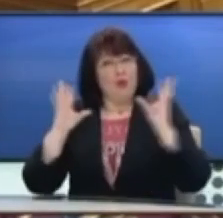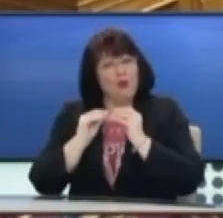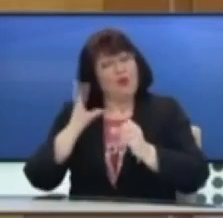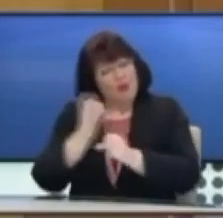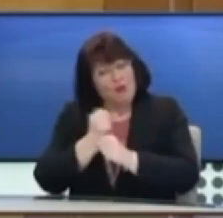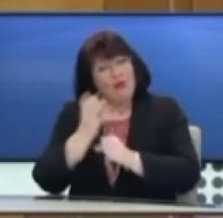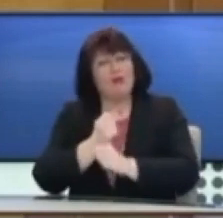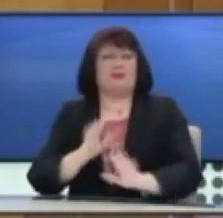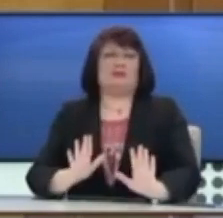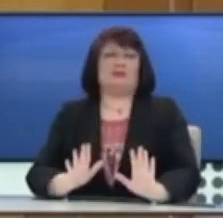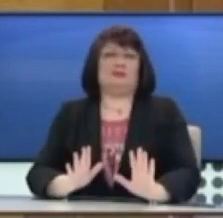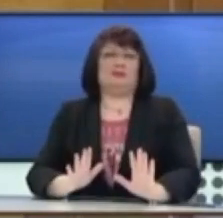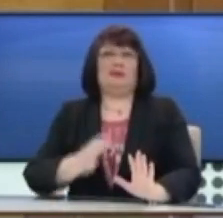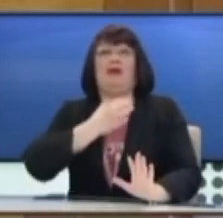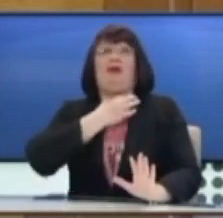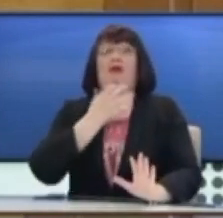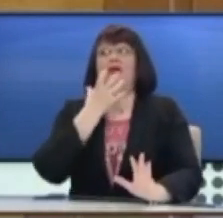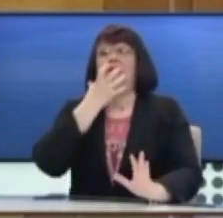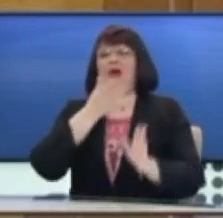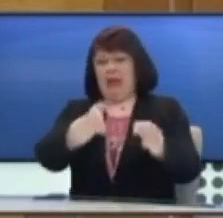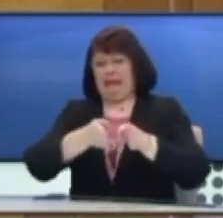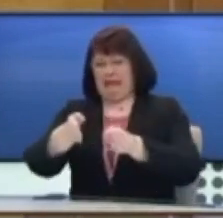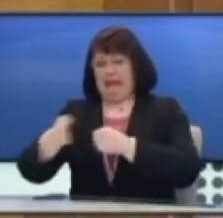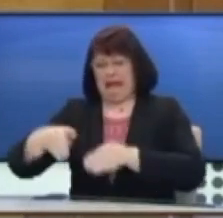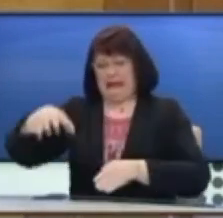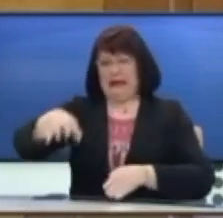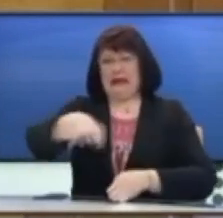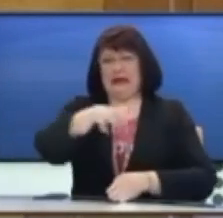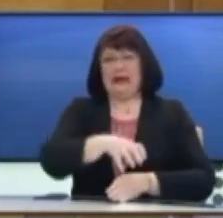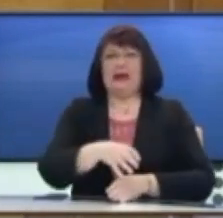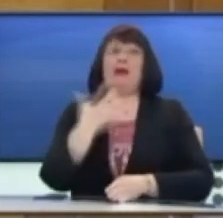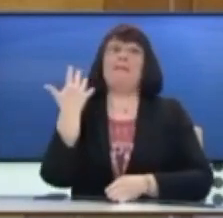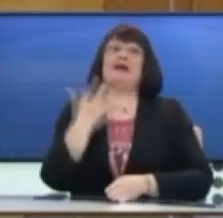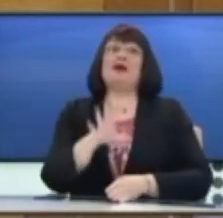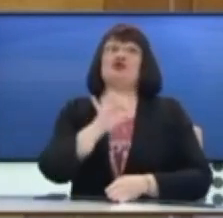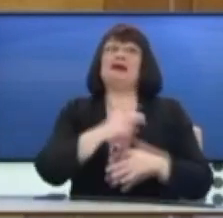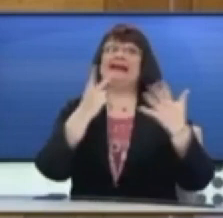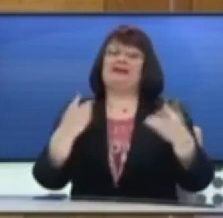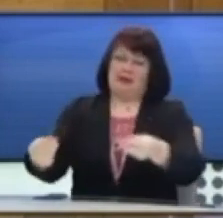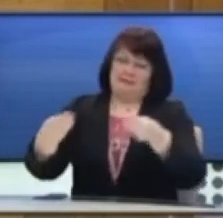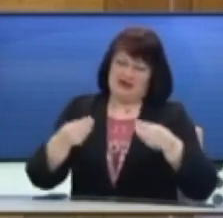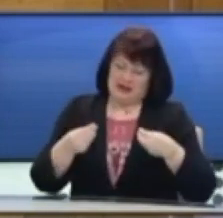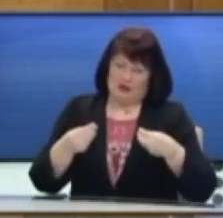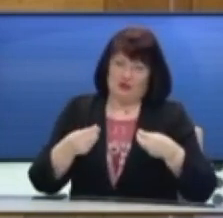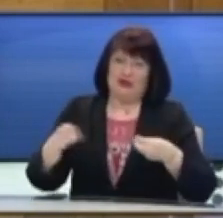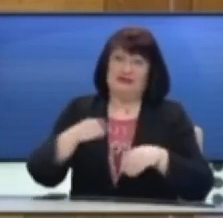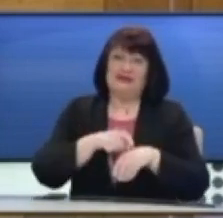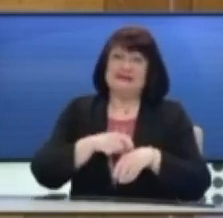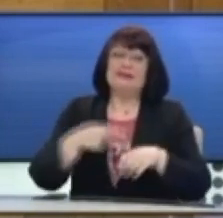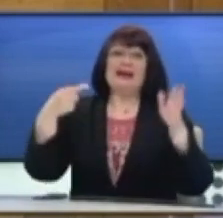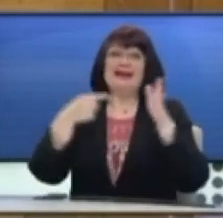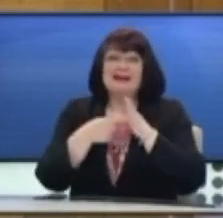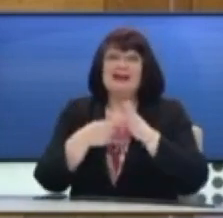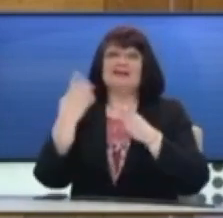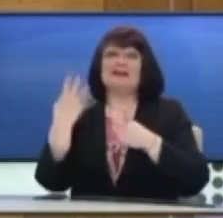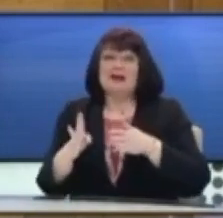του υπόπτου, είτε για θέματα ασφαλείας, είτε για τη διακρύβωση ποινικών εγκλημάτων. Ακόμη, σύμφωνα